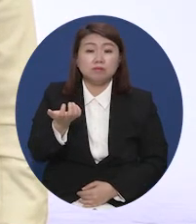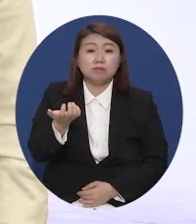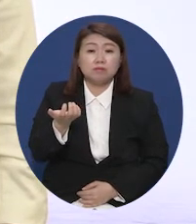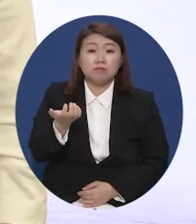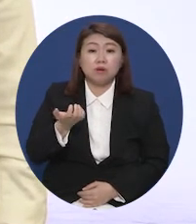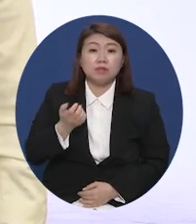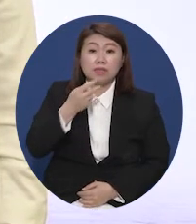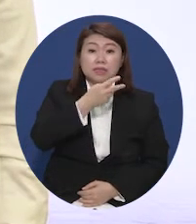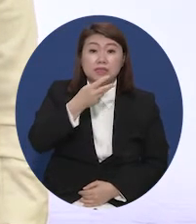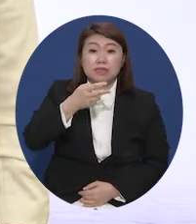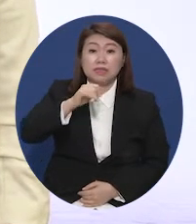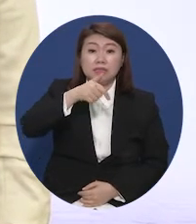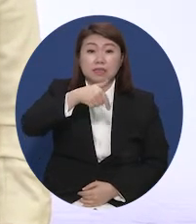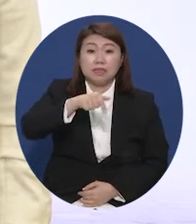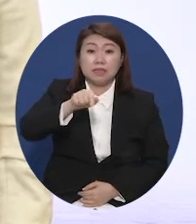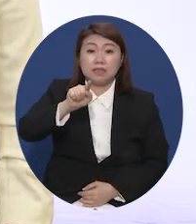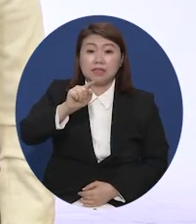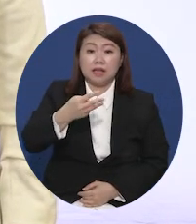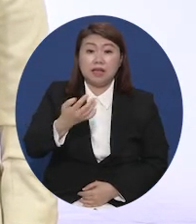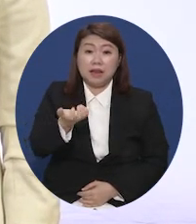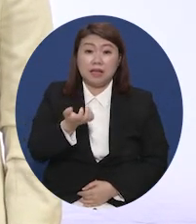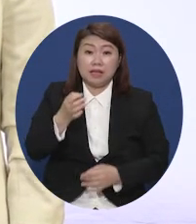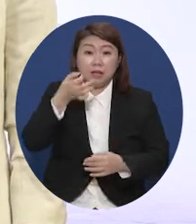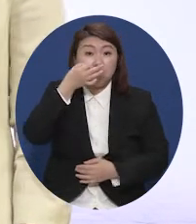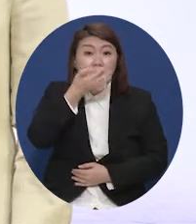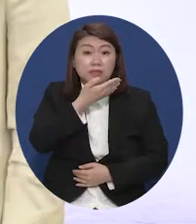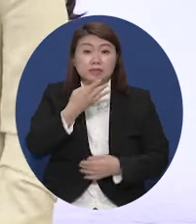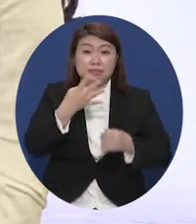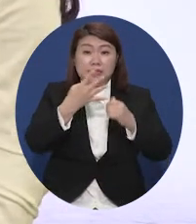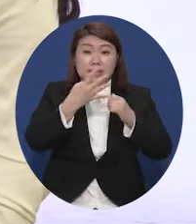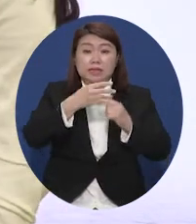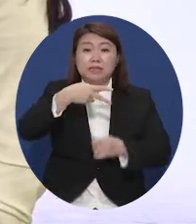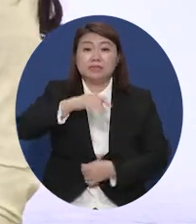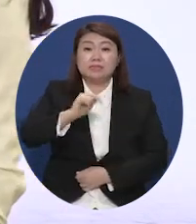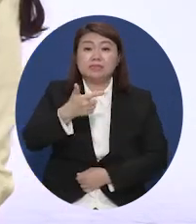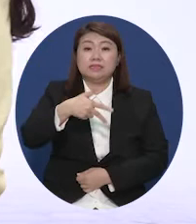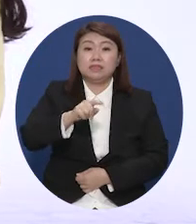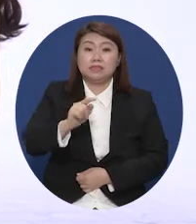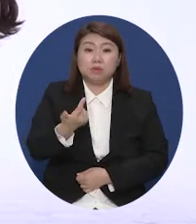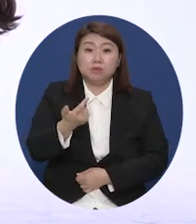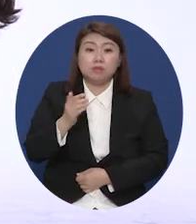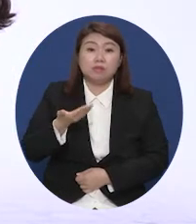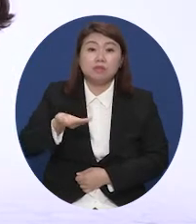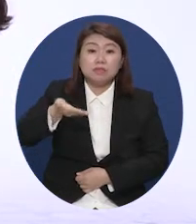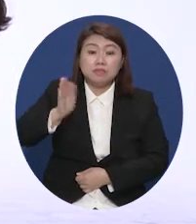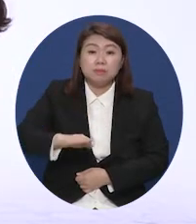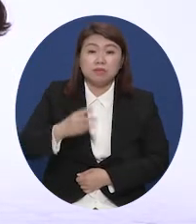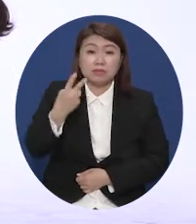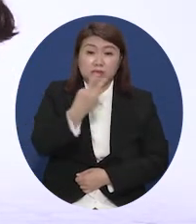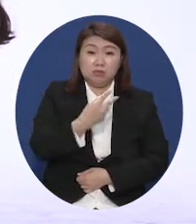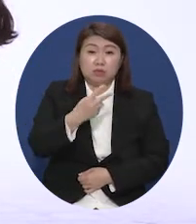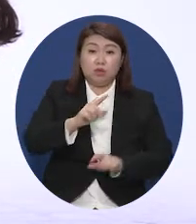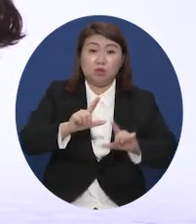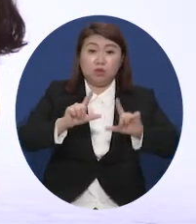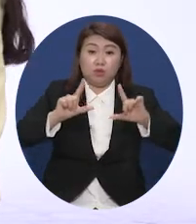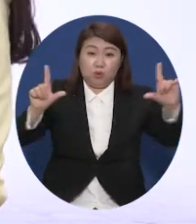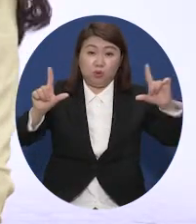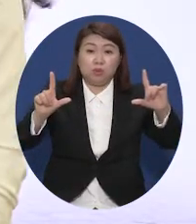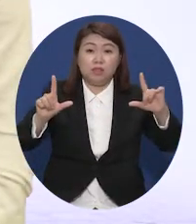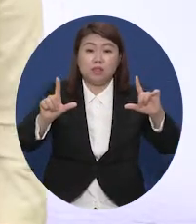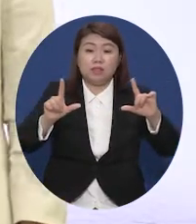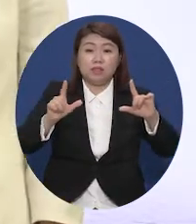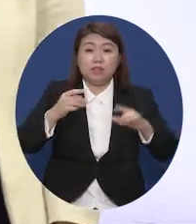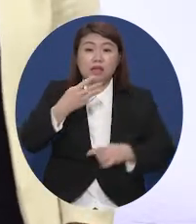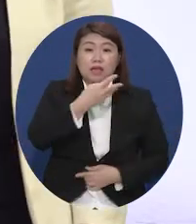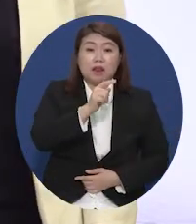이전까지는 띠깔의 제4신전으로 알려져 있었습니다 하지만 2000년대에 들어서 이 빼뜬 열대 우림 지역에